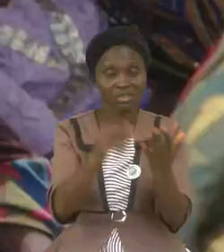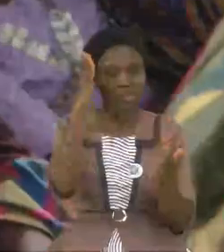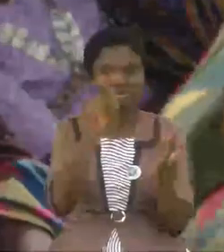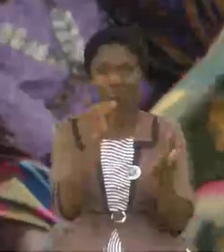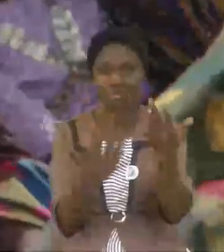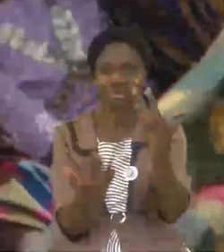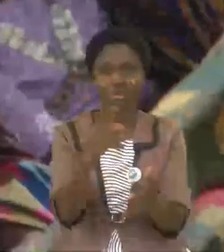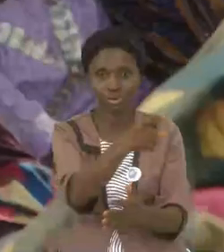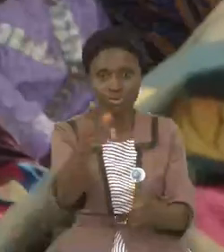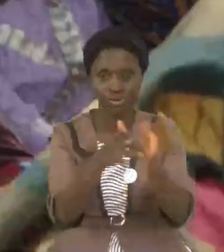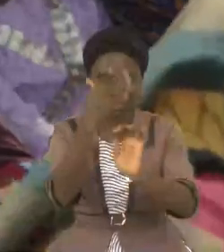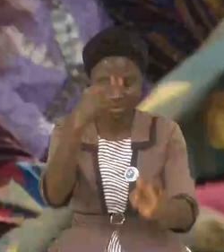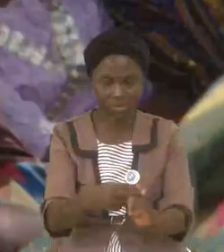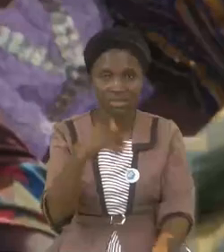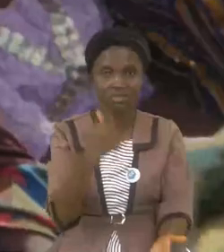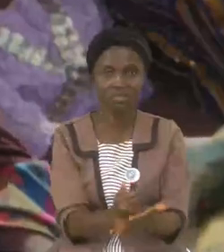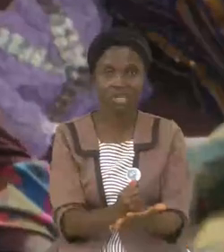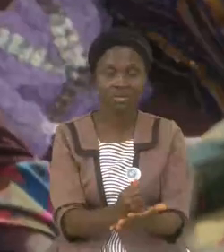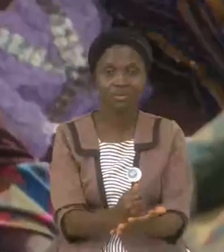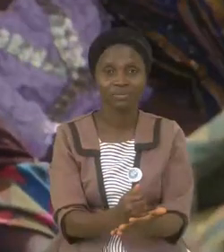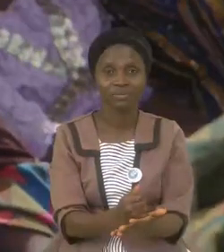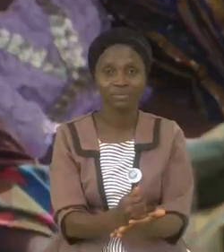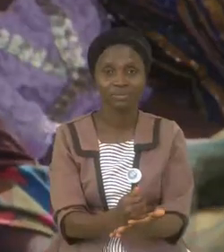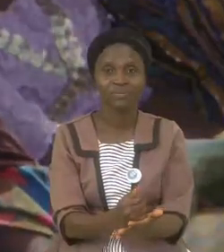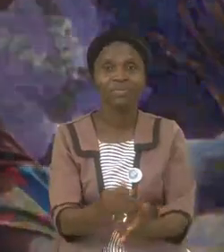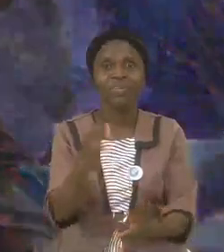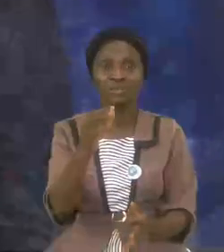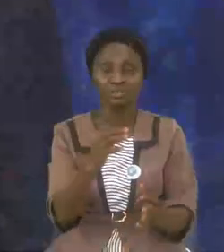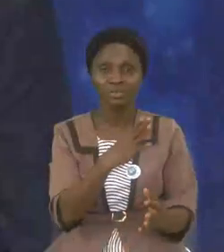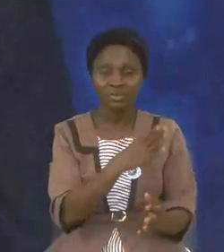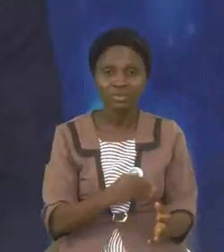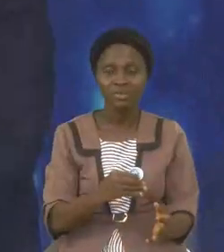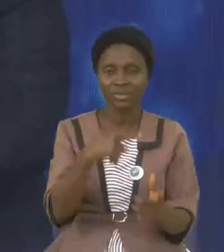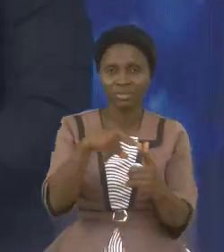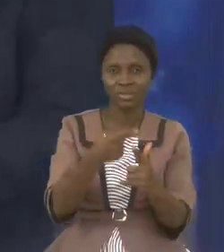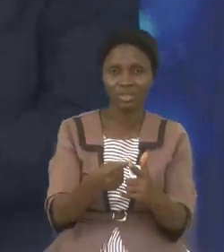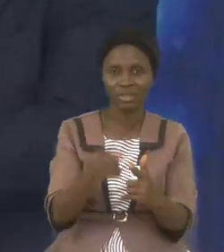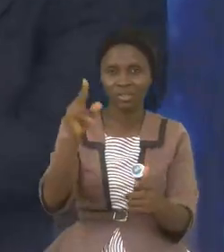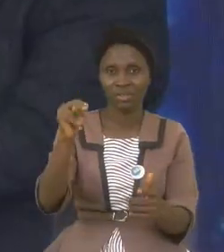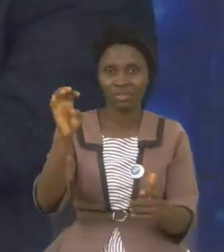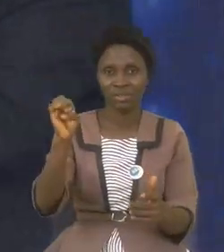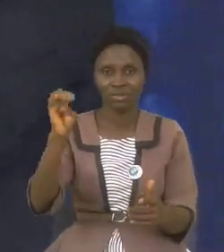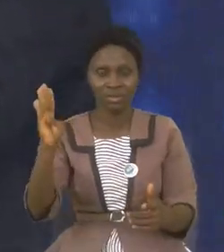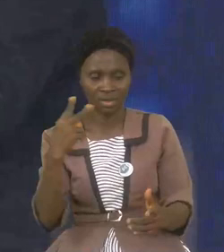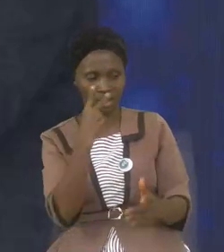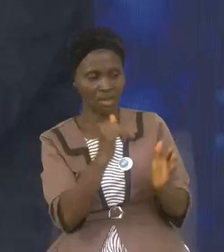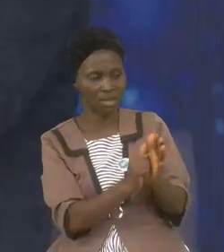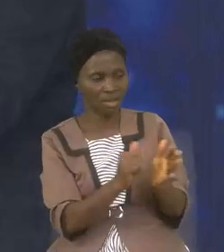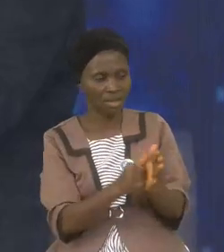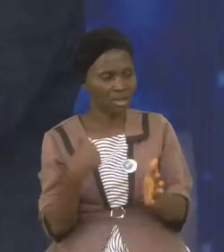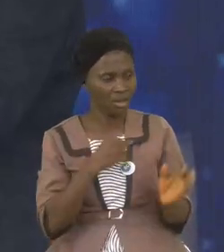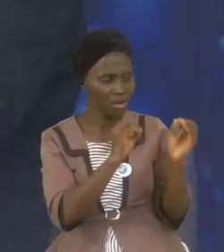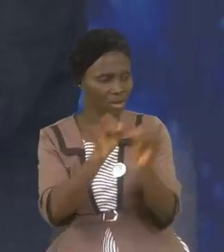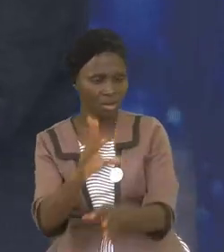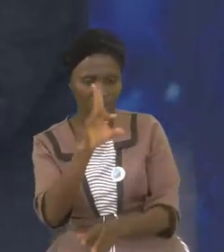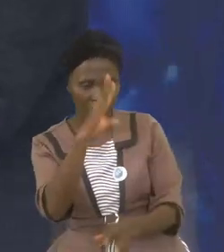feu du pouvoir des ténèbres ne va pas vous brûler au nom de Jésus-Christ. Et il a dit, regardez,